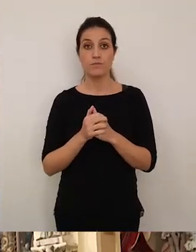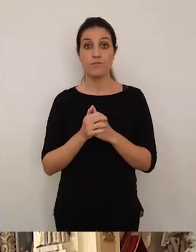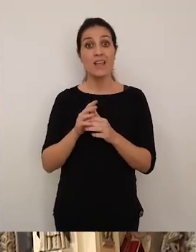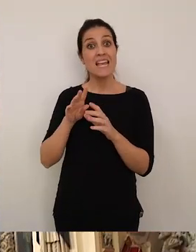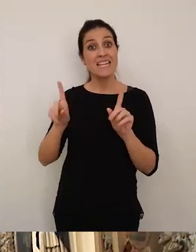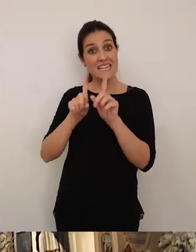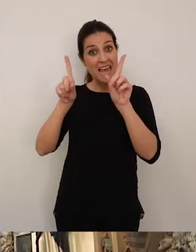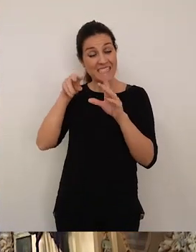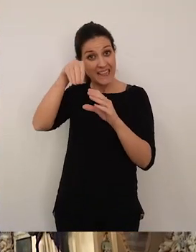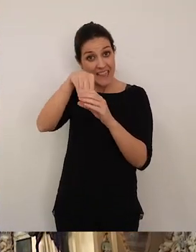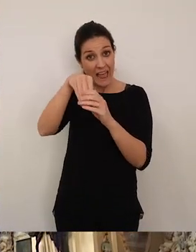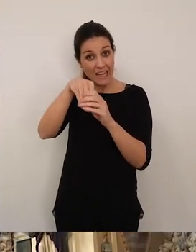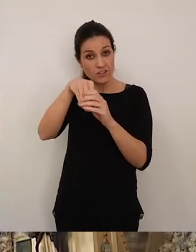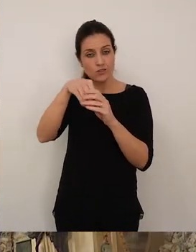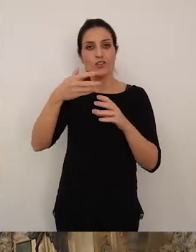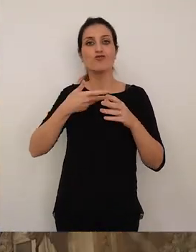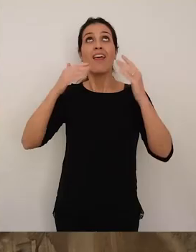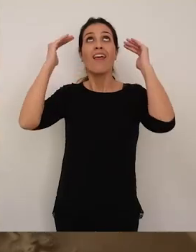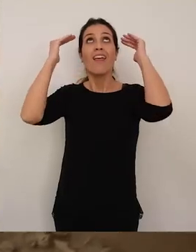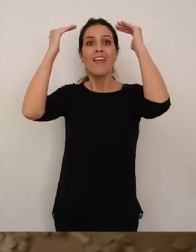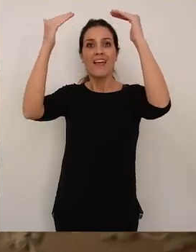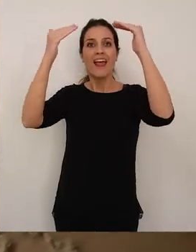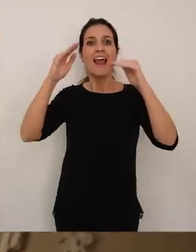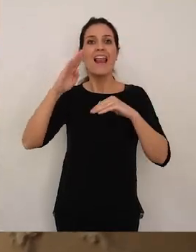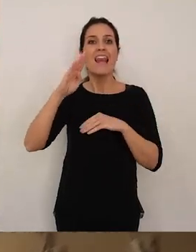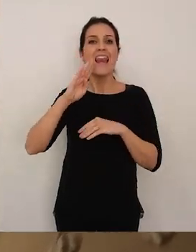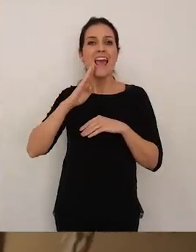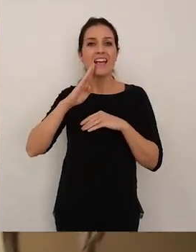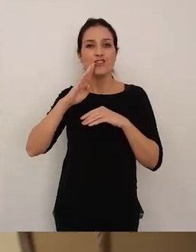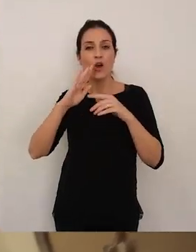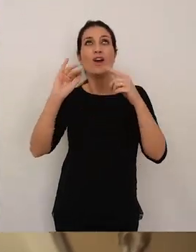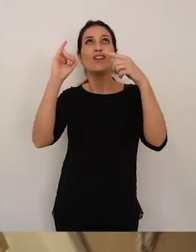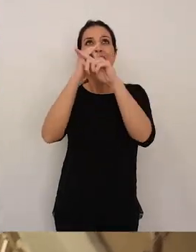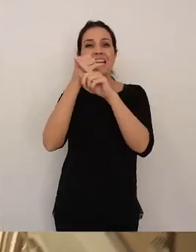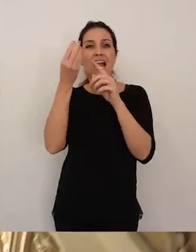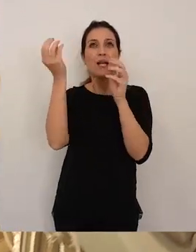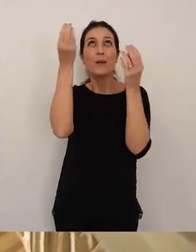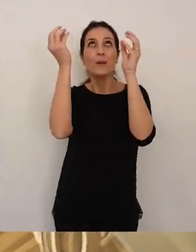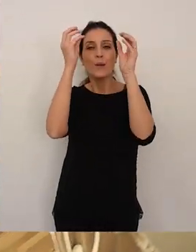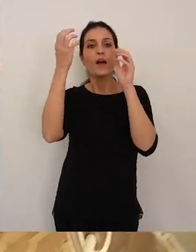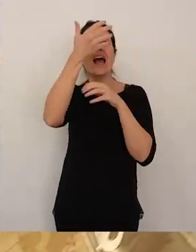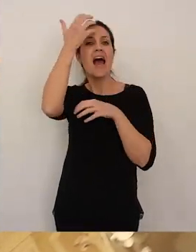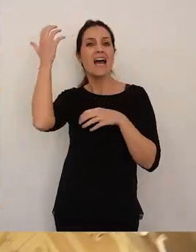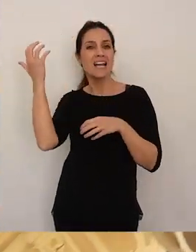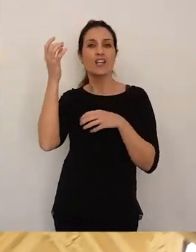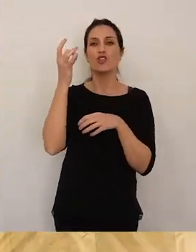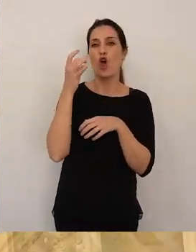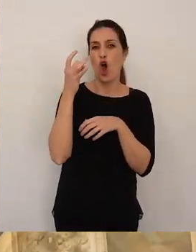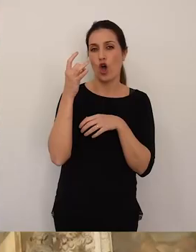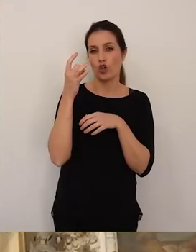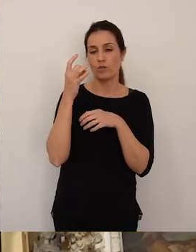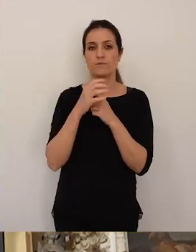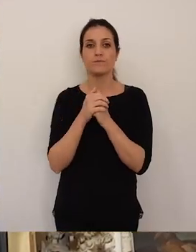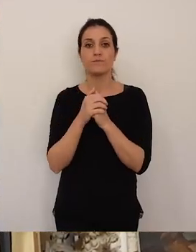L'interno è caratterizzato dalla presenza del cielo ligneo appeso, decorato con motivi turchesi e dorati. Gli